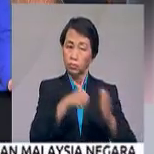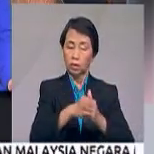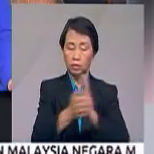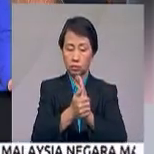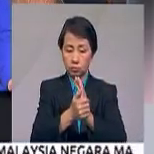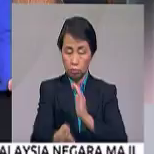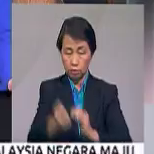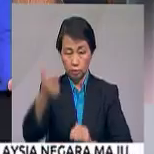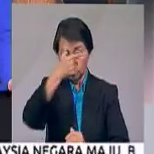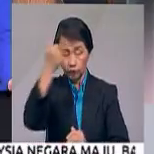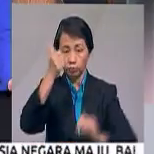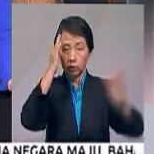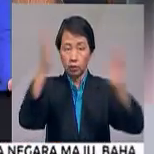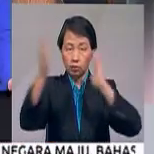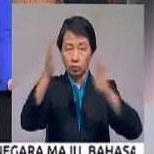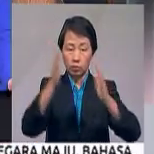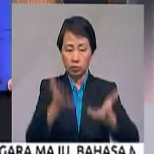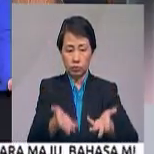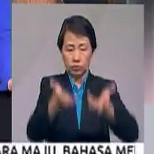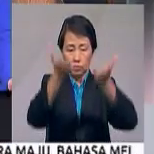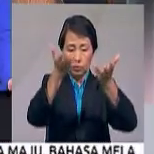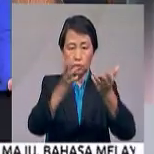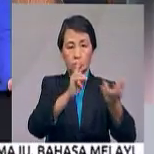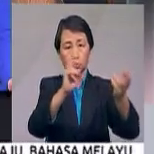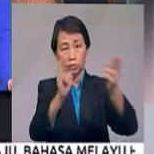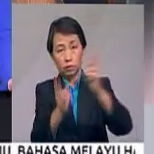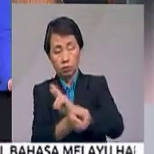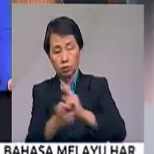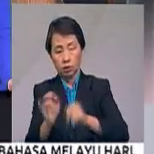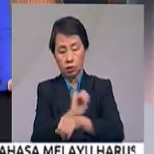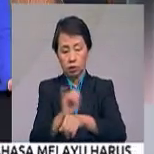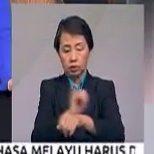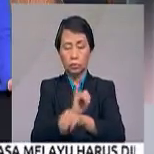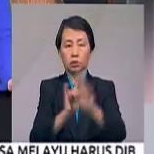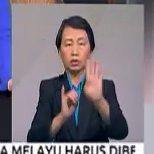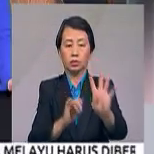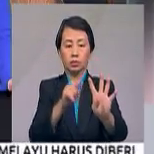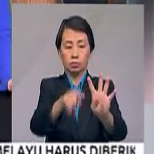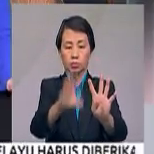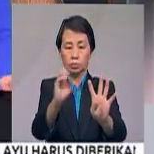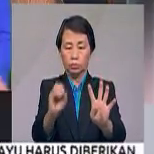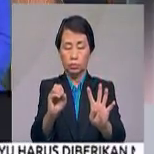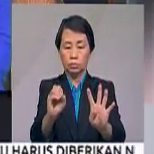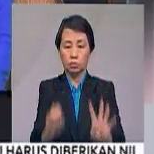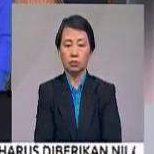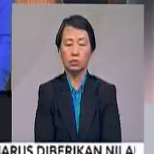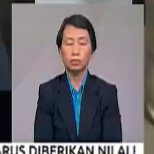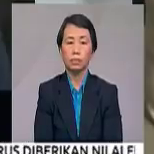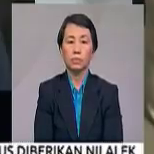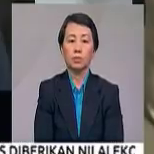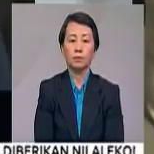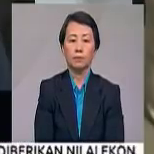kemahiran memandangkan Malaysia mendukung revolusi industri 4.0.